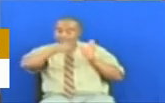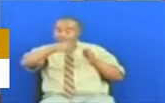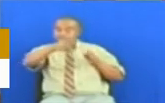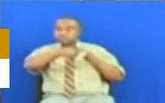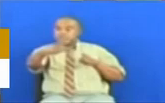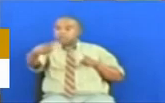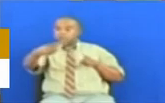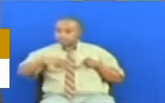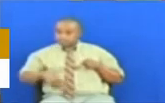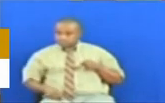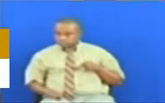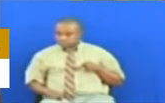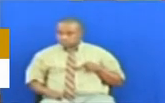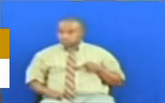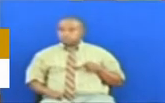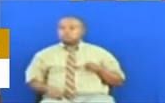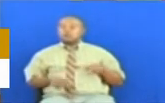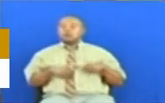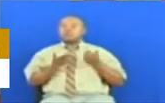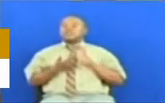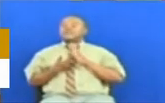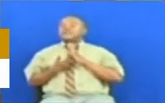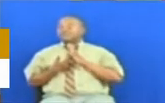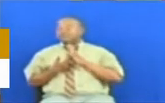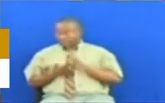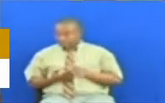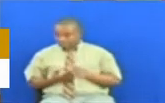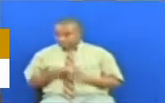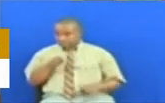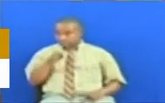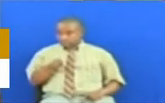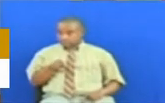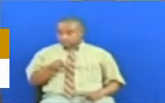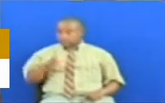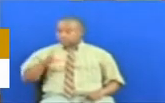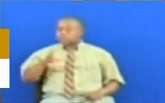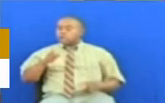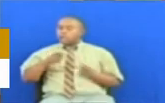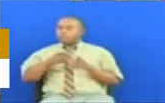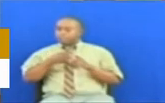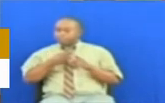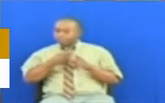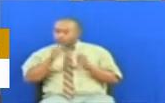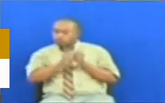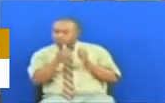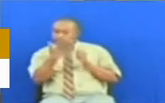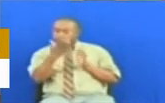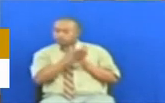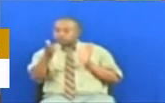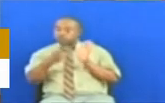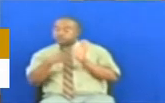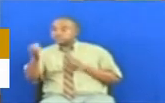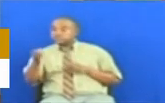meli hiyo. Lakini vile vile kwa mfano hii ya longliner ni mita 15 mpaka mita 60. Kwa hivyo ile meli ya